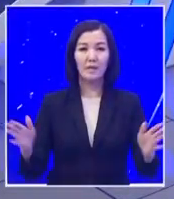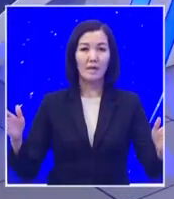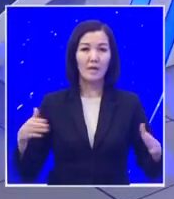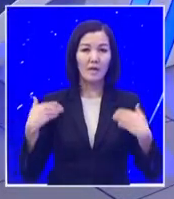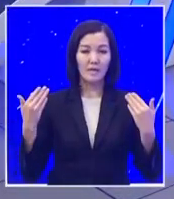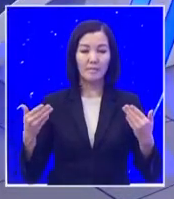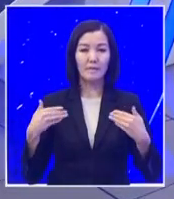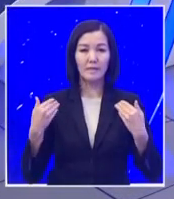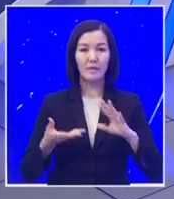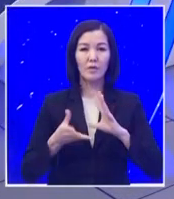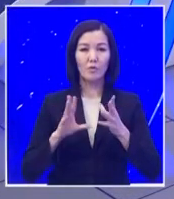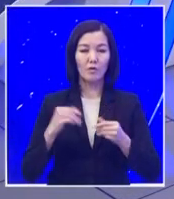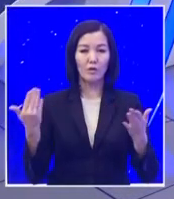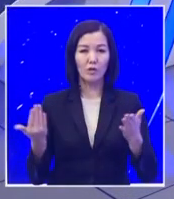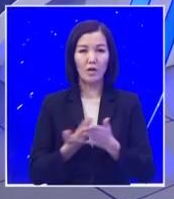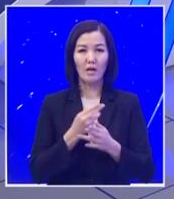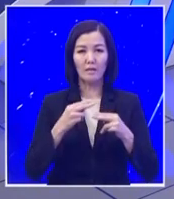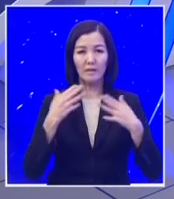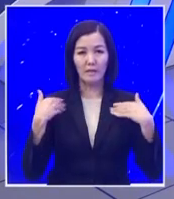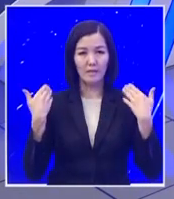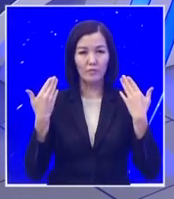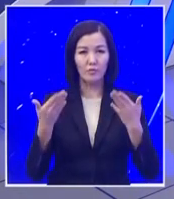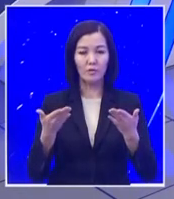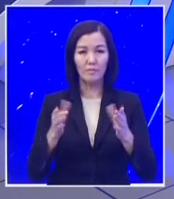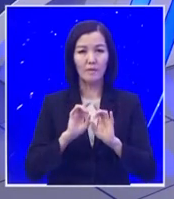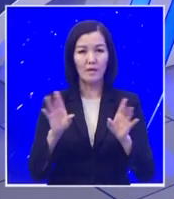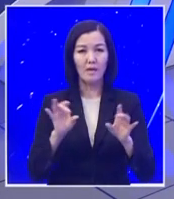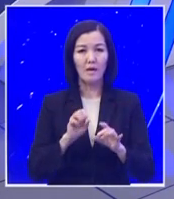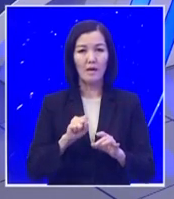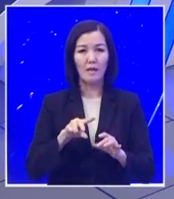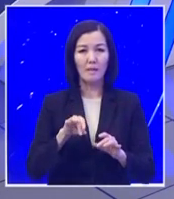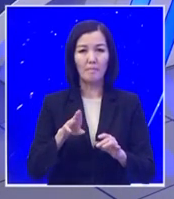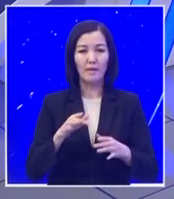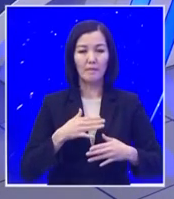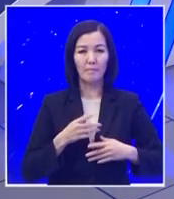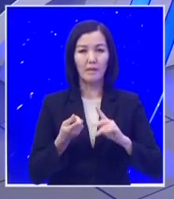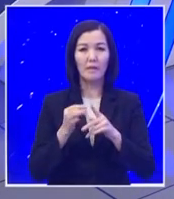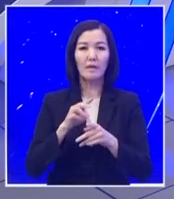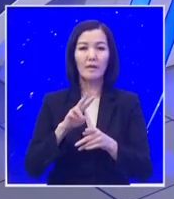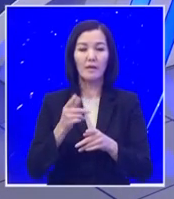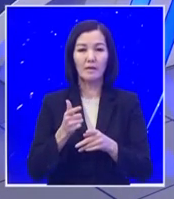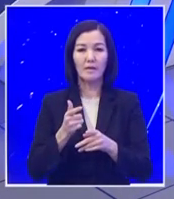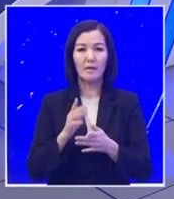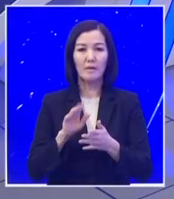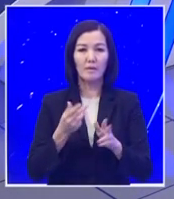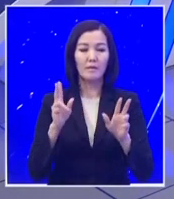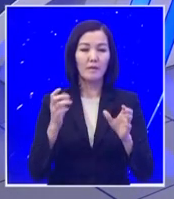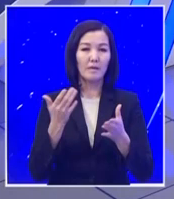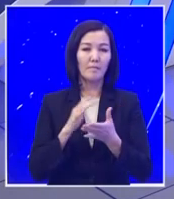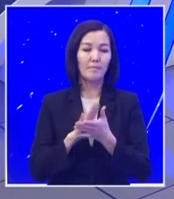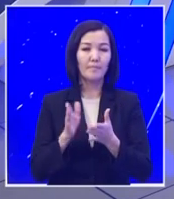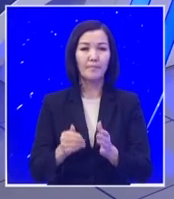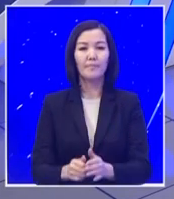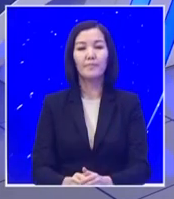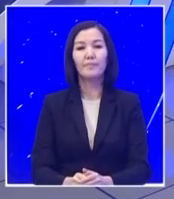Ассаламу алейкум, қадірменді көрермен, тікелей эфирде қорытынды жаңалықтар. Студияда Алмат Хамид, сурд аудармашы Айгүл Жұмашқызы. Алдымен аңдатпа.